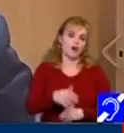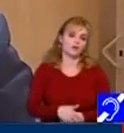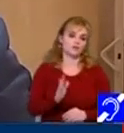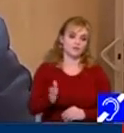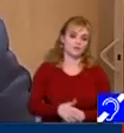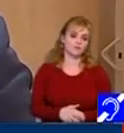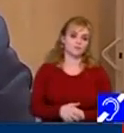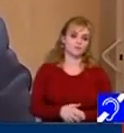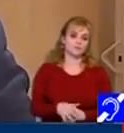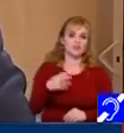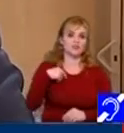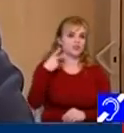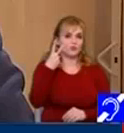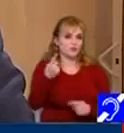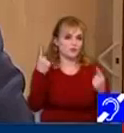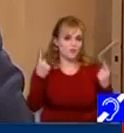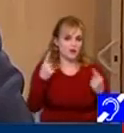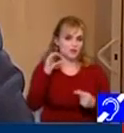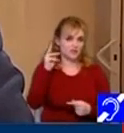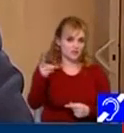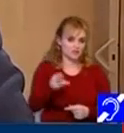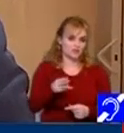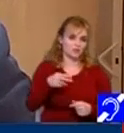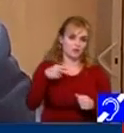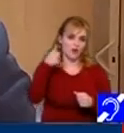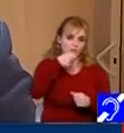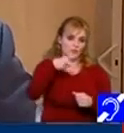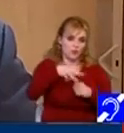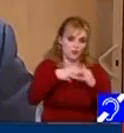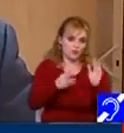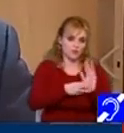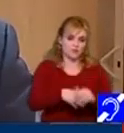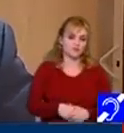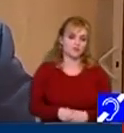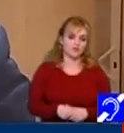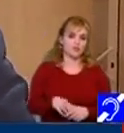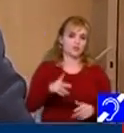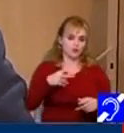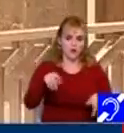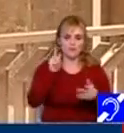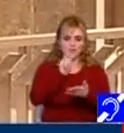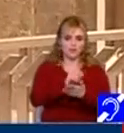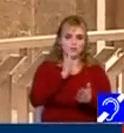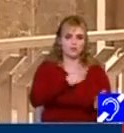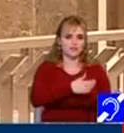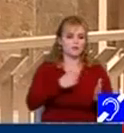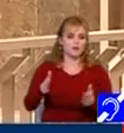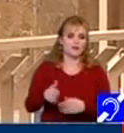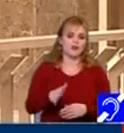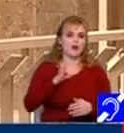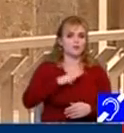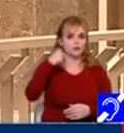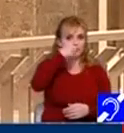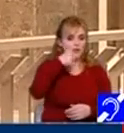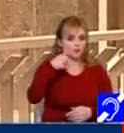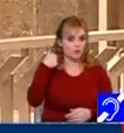văd mari riscuri pentru anul 2018 din punct de vedere al, din nou, stabilității politice. Anul a fost un an destul de